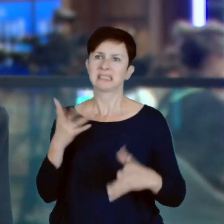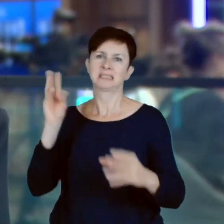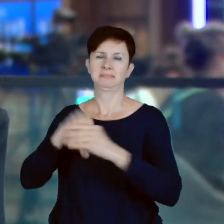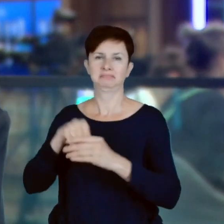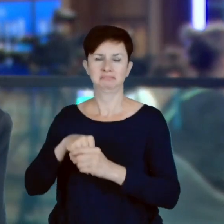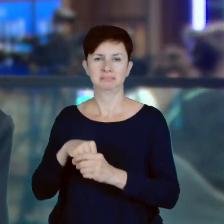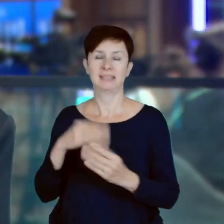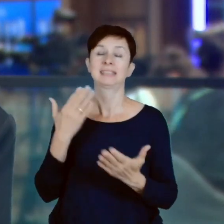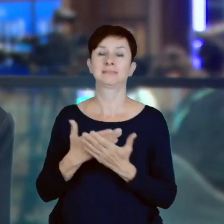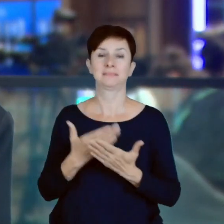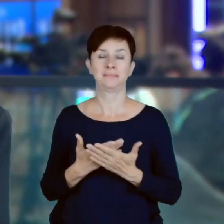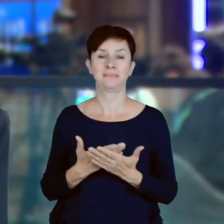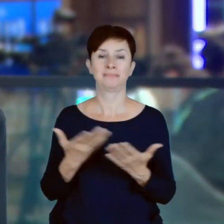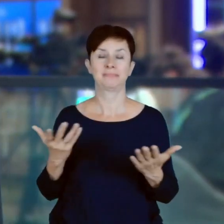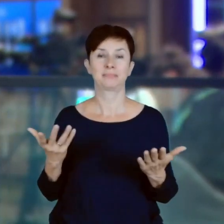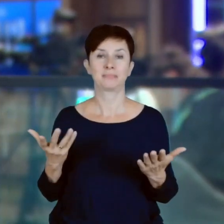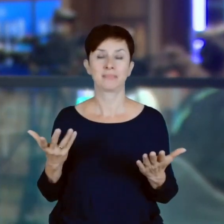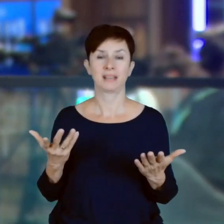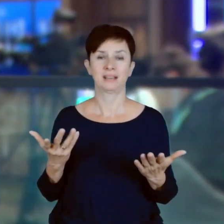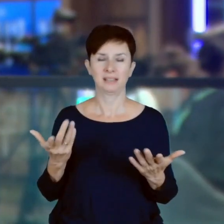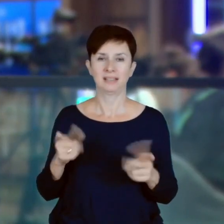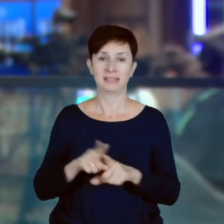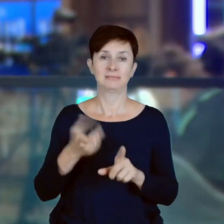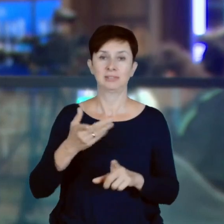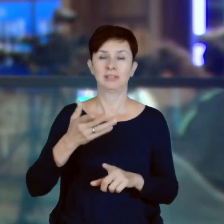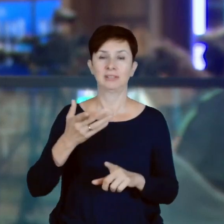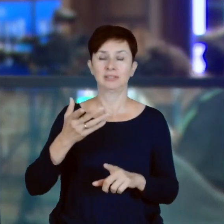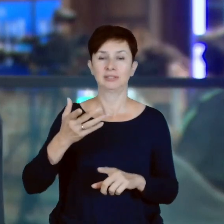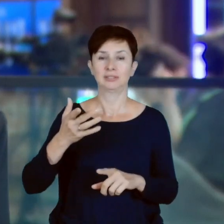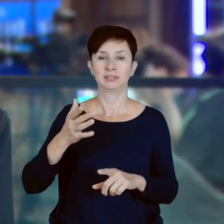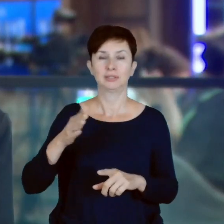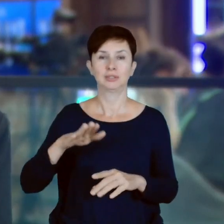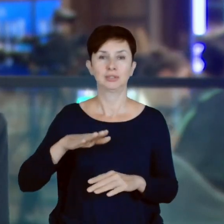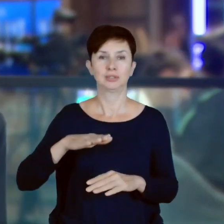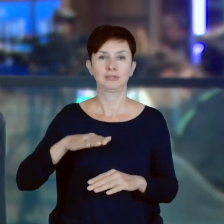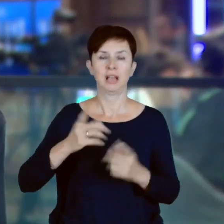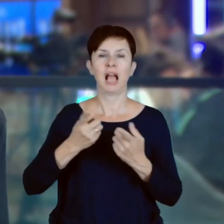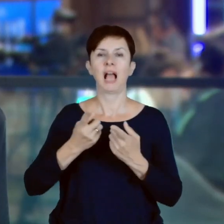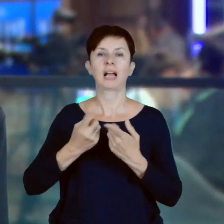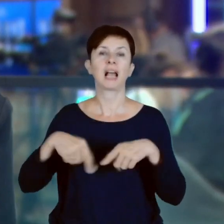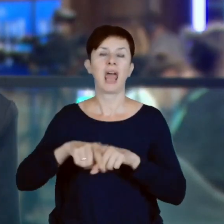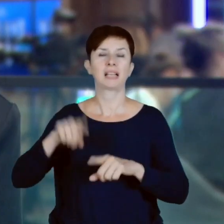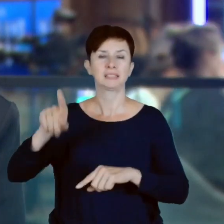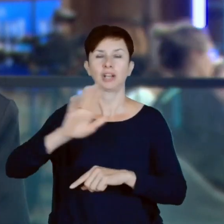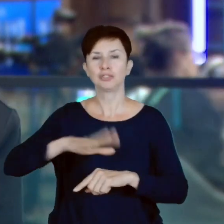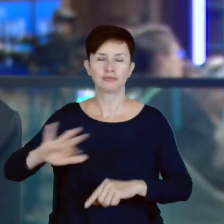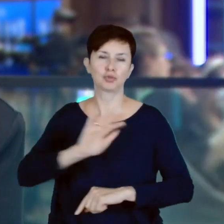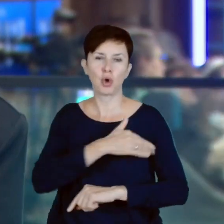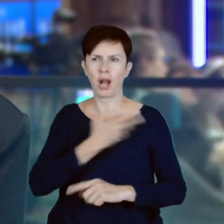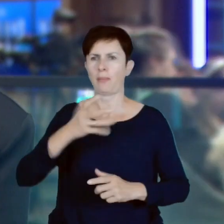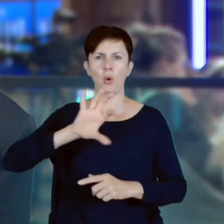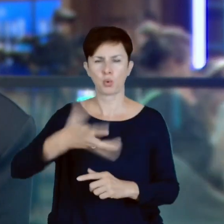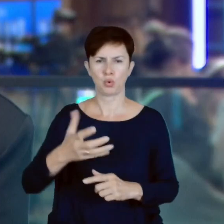strony, prawda, nawet dzieciaki teraz, jeżeli wszyscy w klasie, w grupie, no ja sama nie jestem